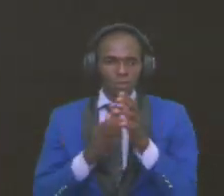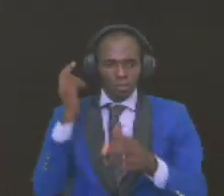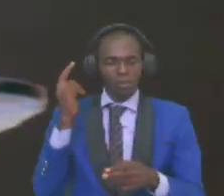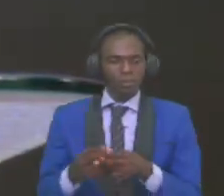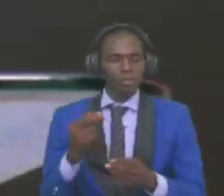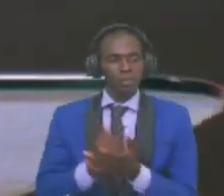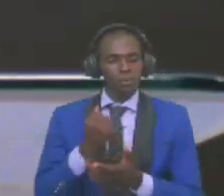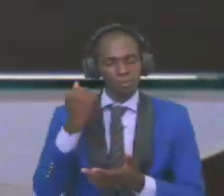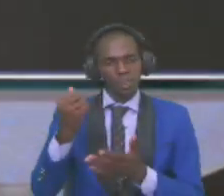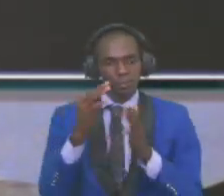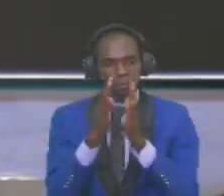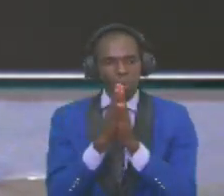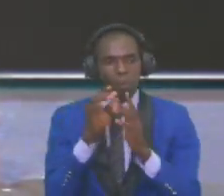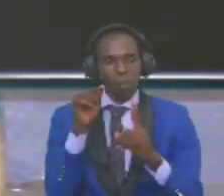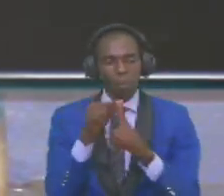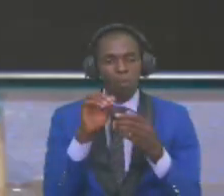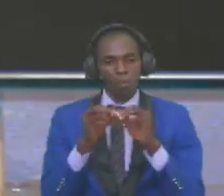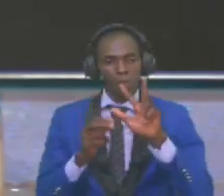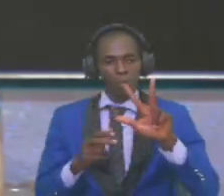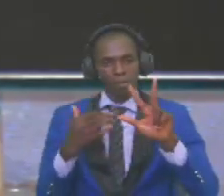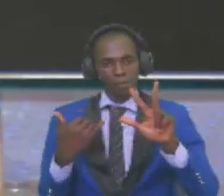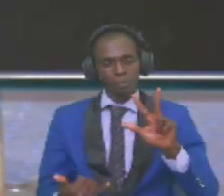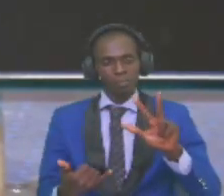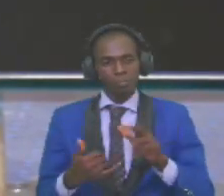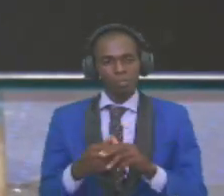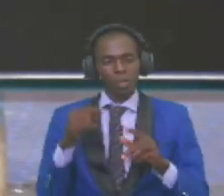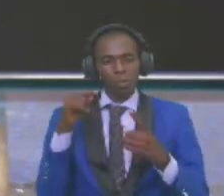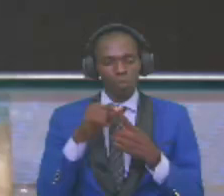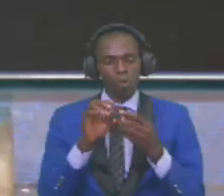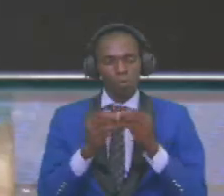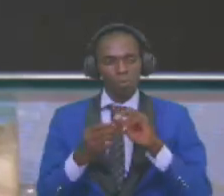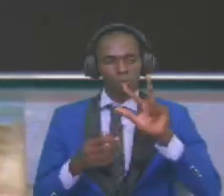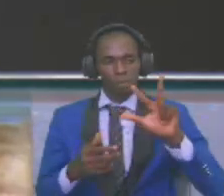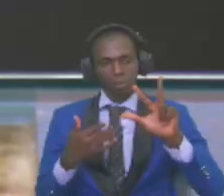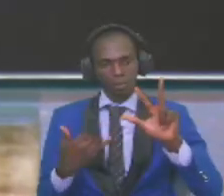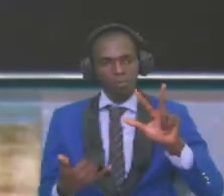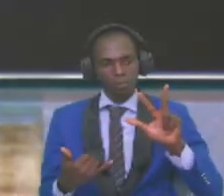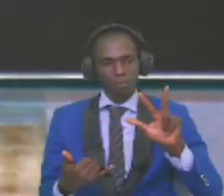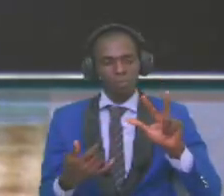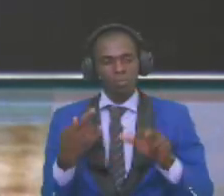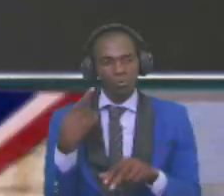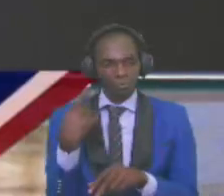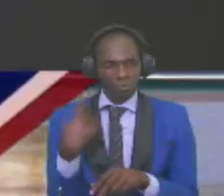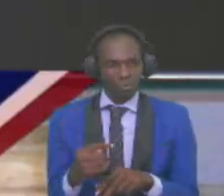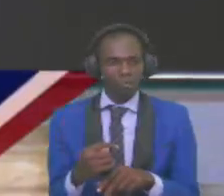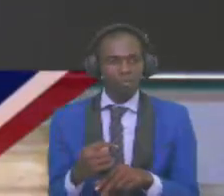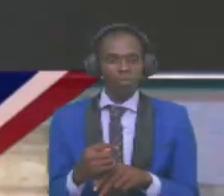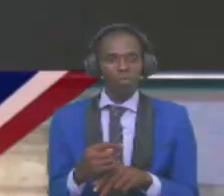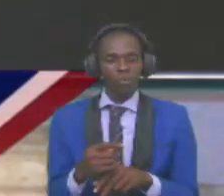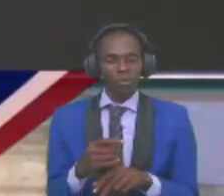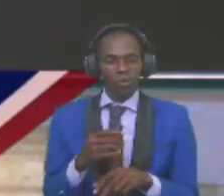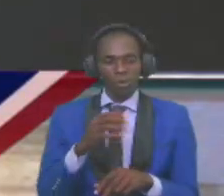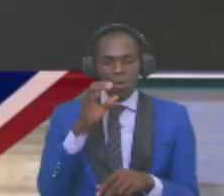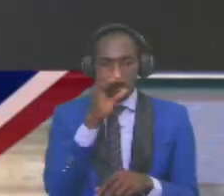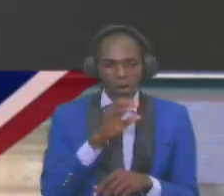rouleur de jésus christ troisième point maintenant on va au troisième point la